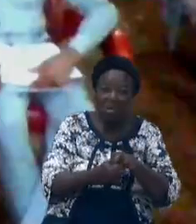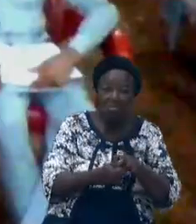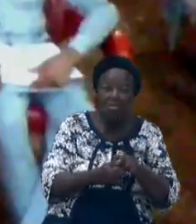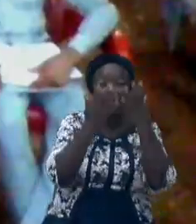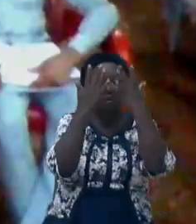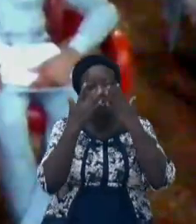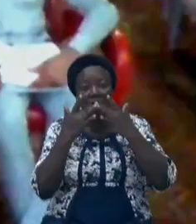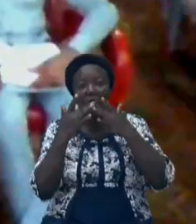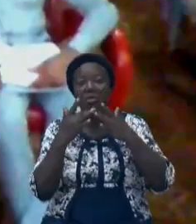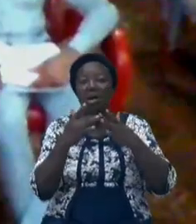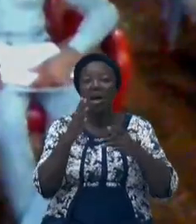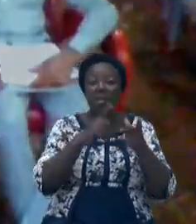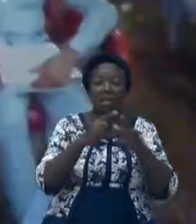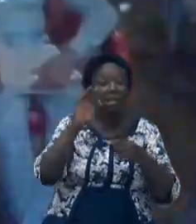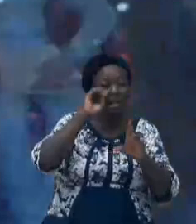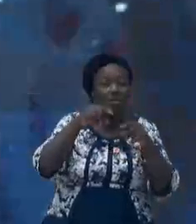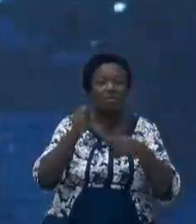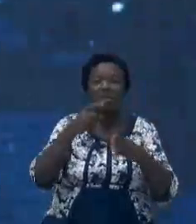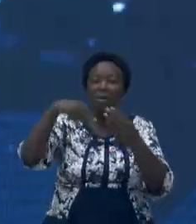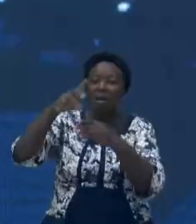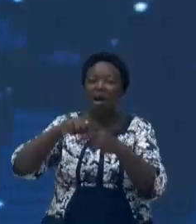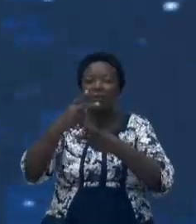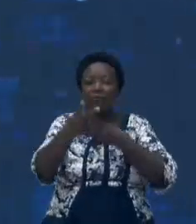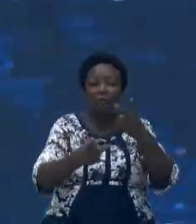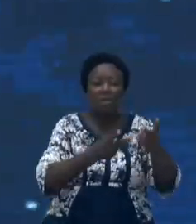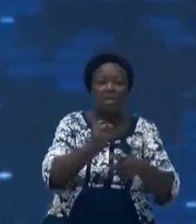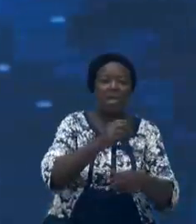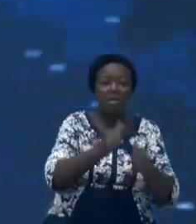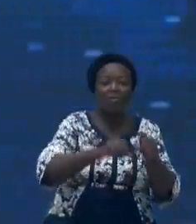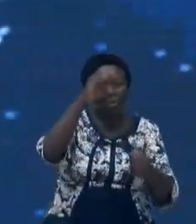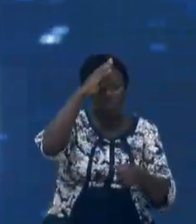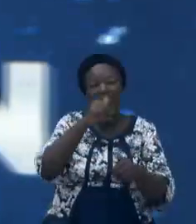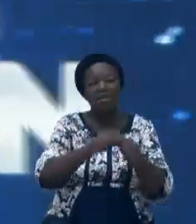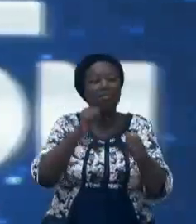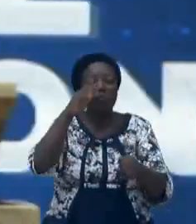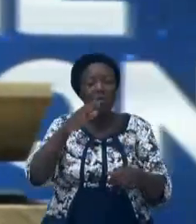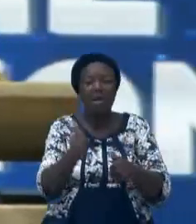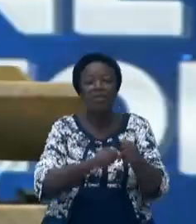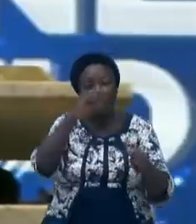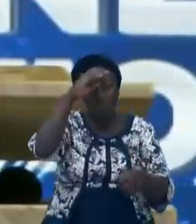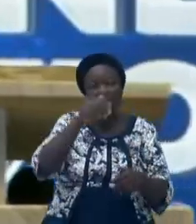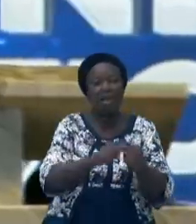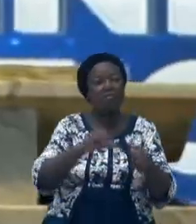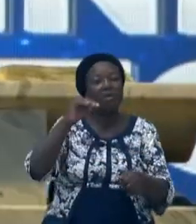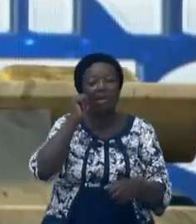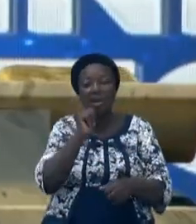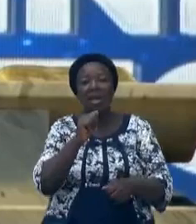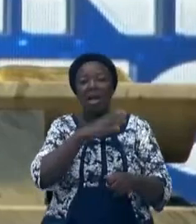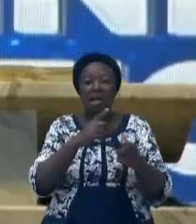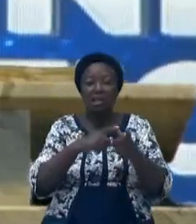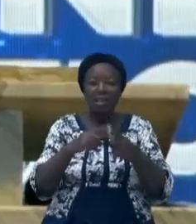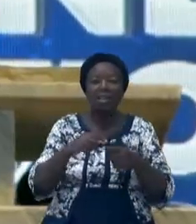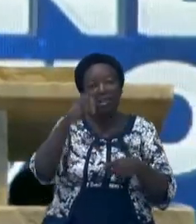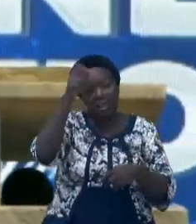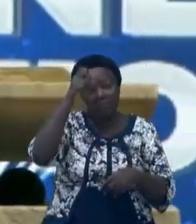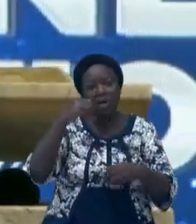la tristesse la tristesse et satan va de lieux en lieux et y des achats top achat